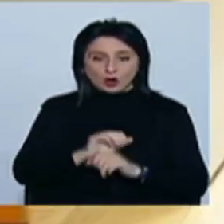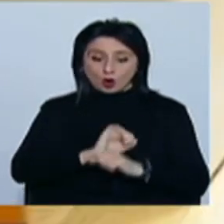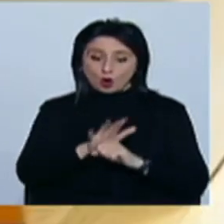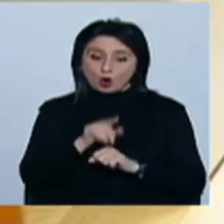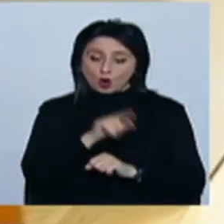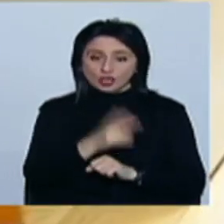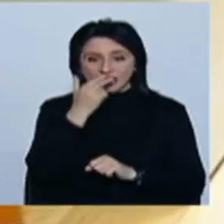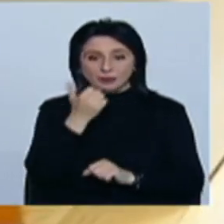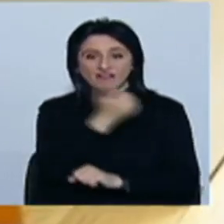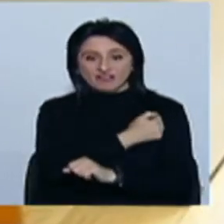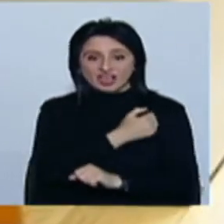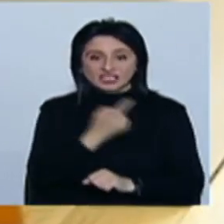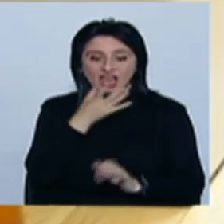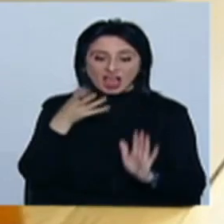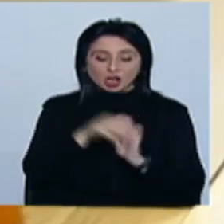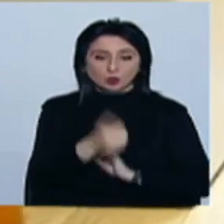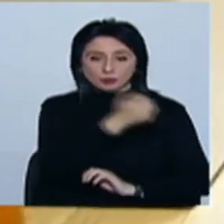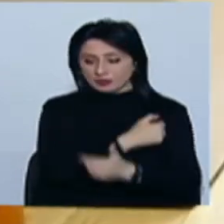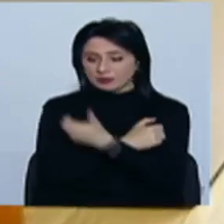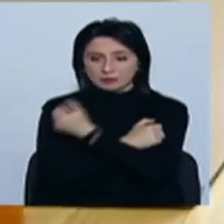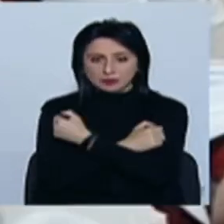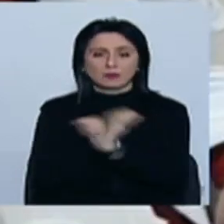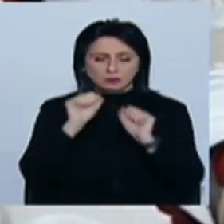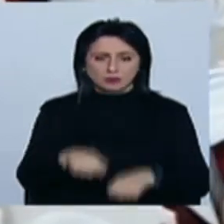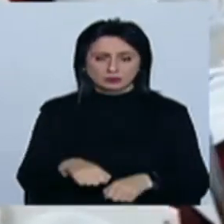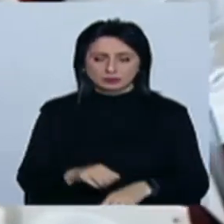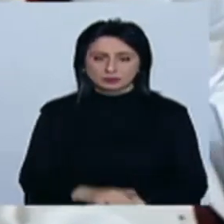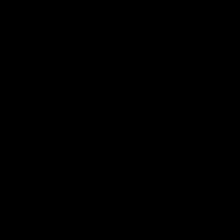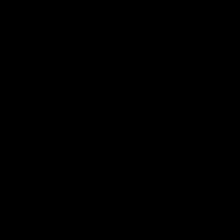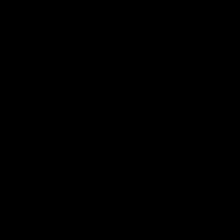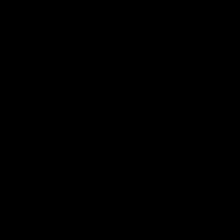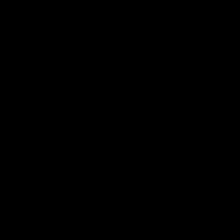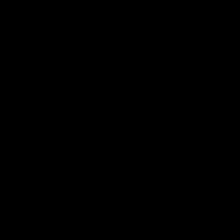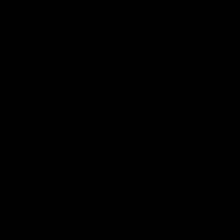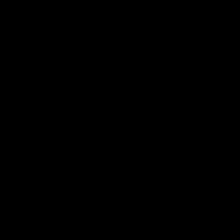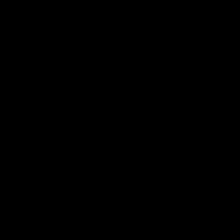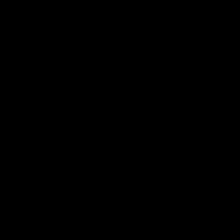კორონავირუსისა და გრიპის ვაქცინის ერთდროულად გაკეთება სრულიად უსაფრთხოა.